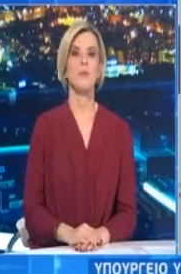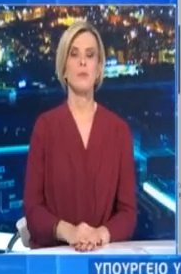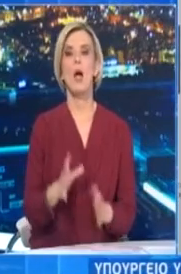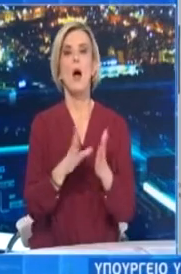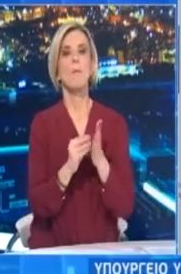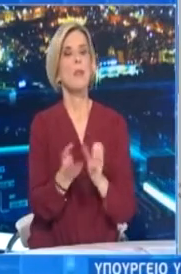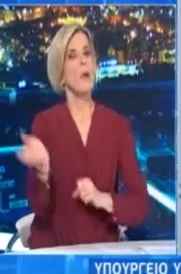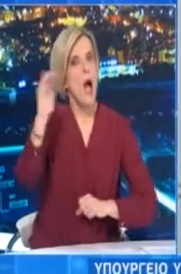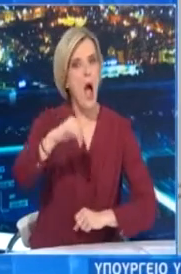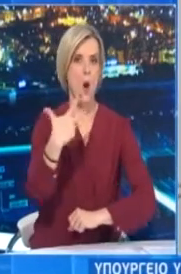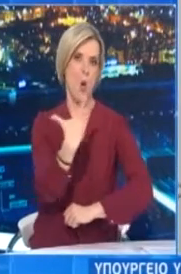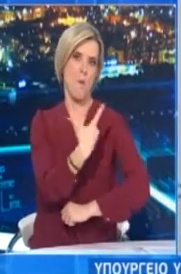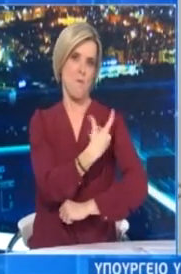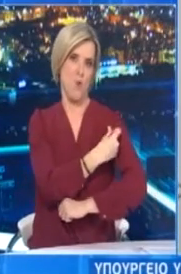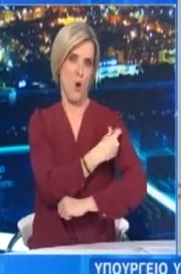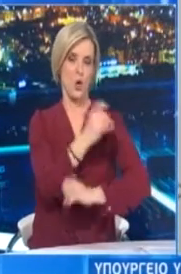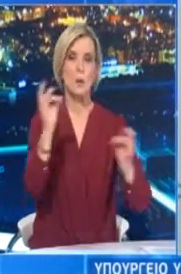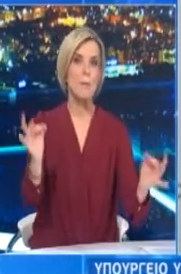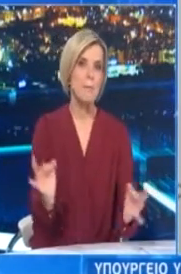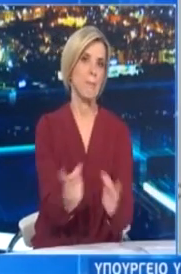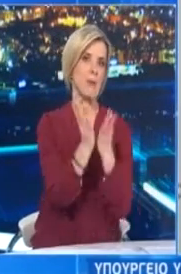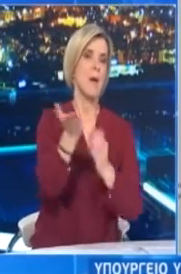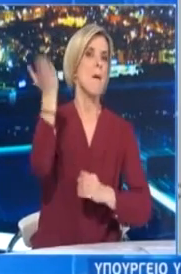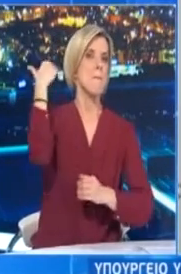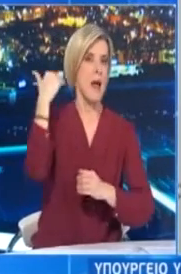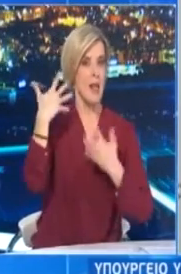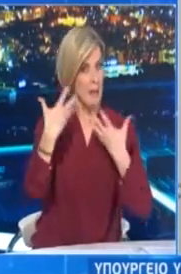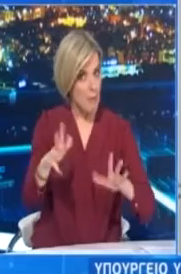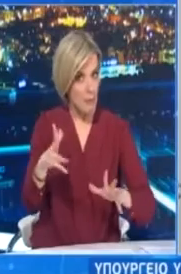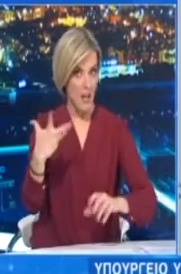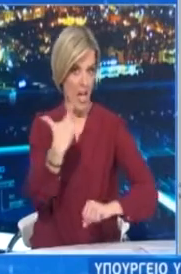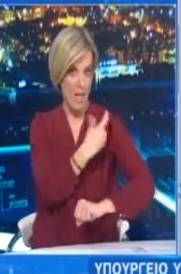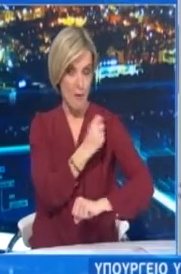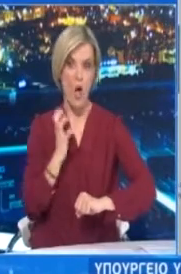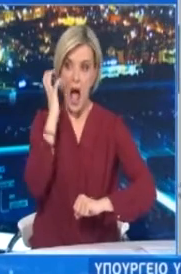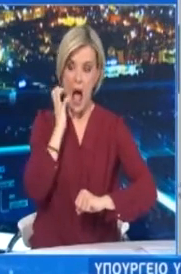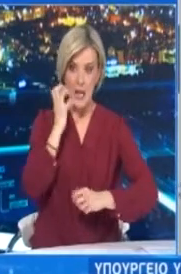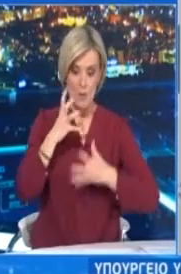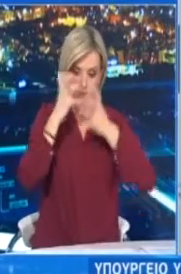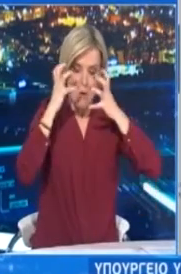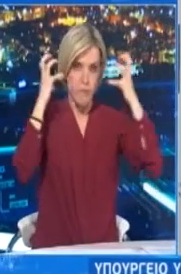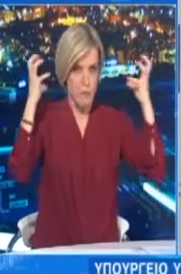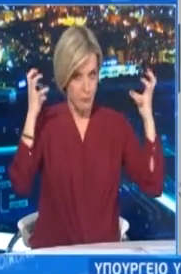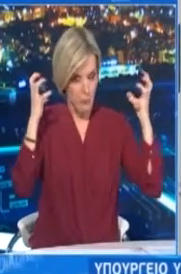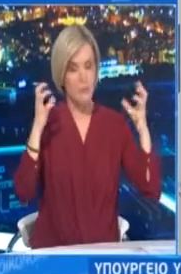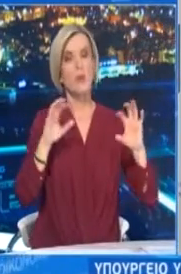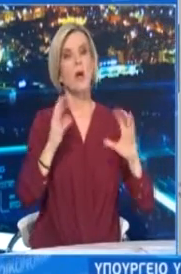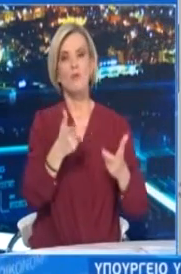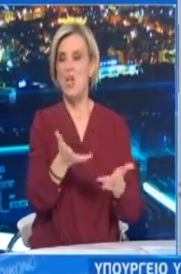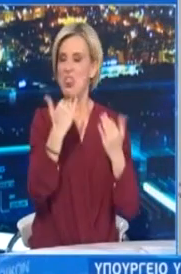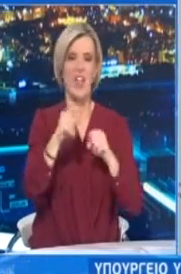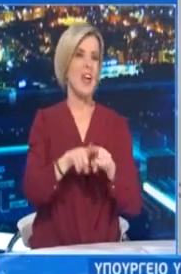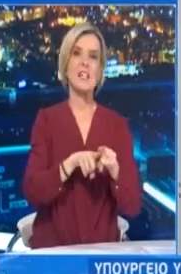εμβόλιο ή ενέσιμο φάρμακο δεν αποτελεί απόλυτη αντένδειξη εμβολιασμού. Όμως τα άτομα αυτά μπορούν